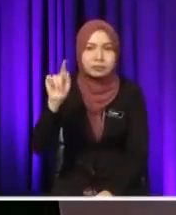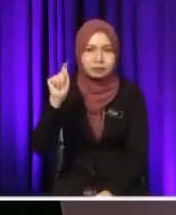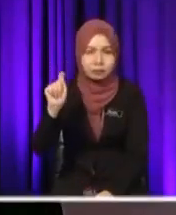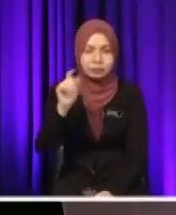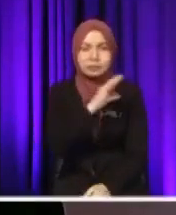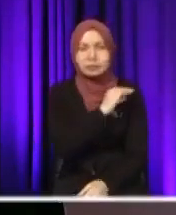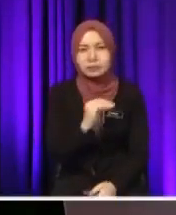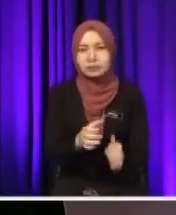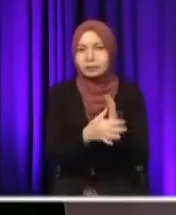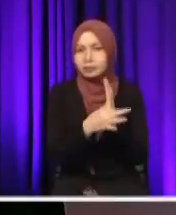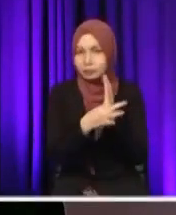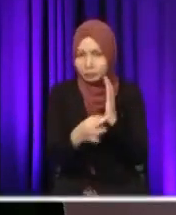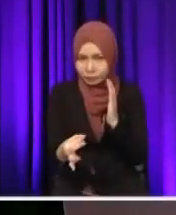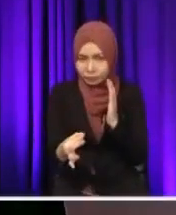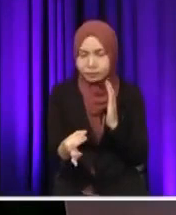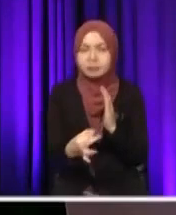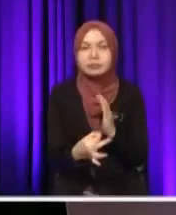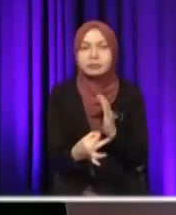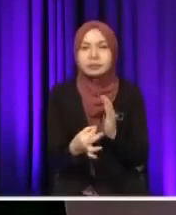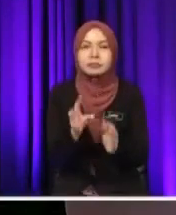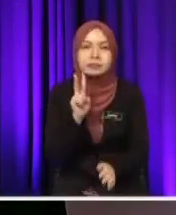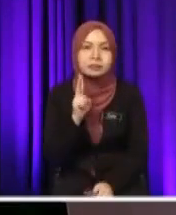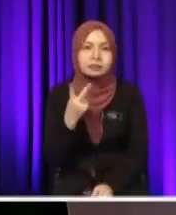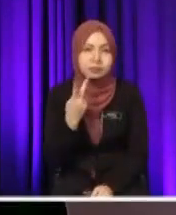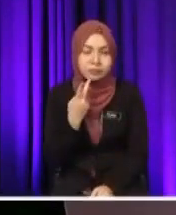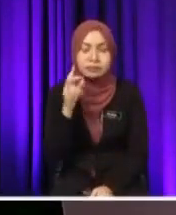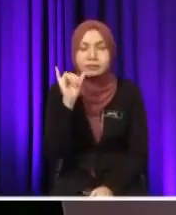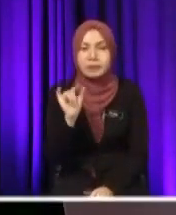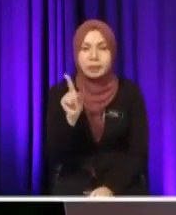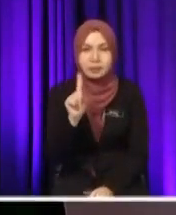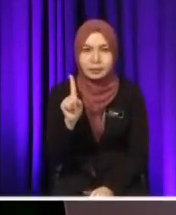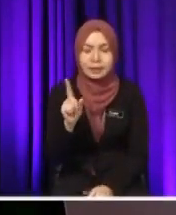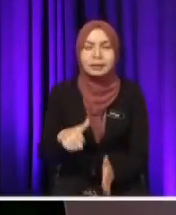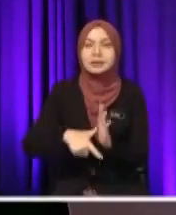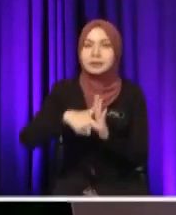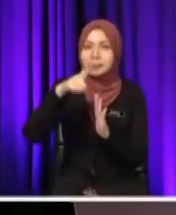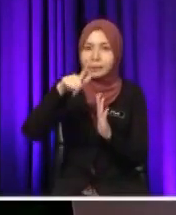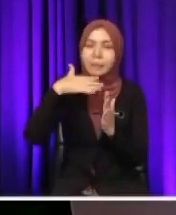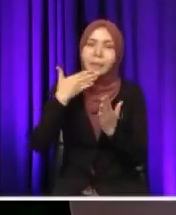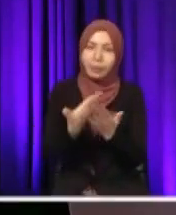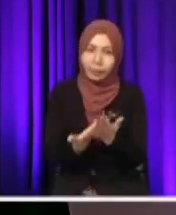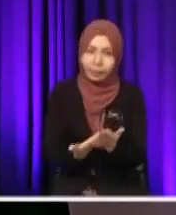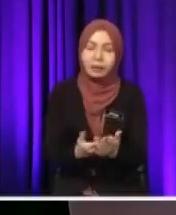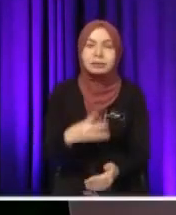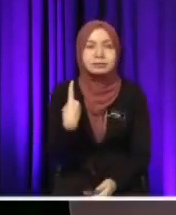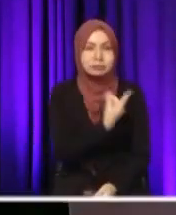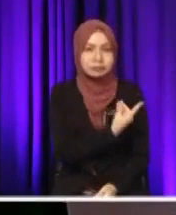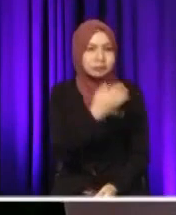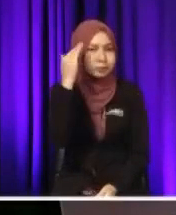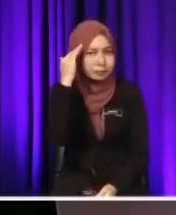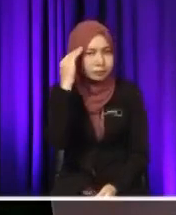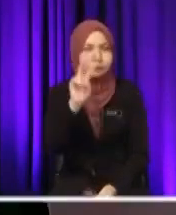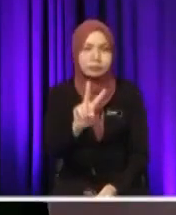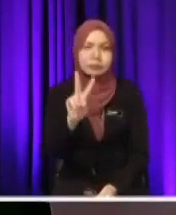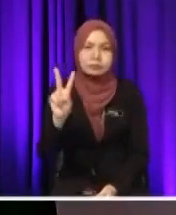lebih baik? Okey. Okey. Seperti yang sedia maklum bahawa kedua-dua minyak ini adalah minyak yang terbaik. Cuma kita tengok dari